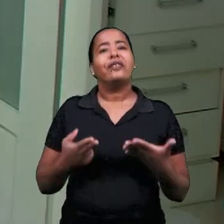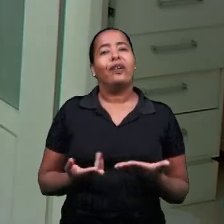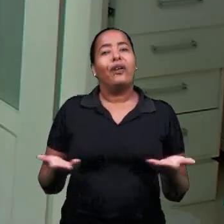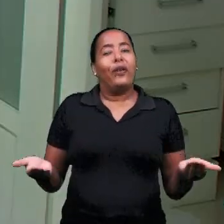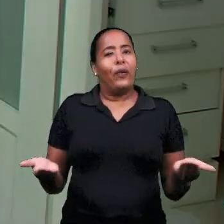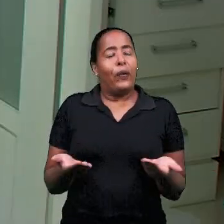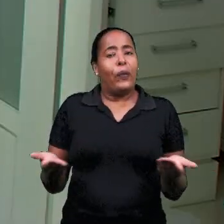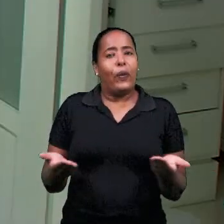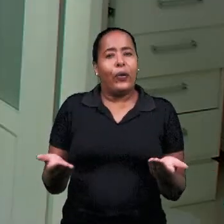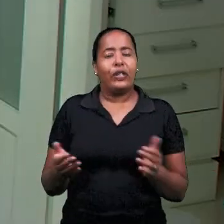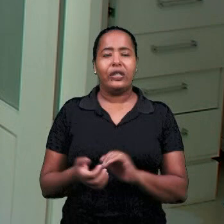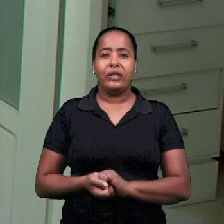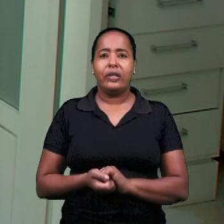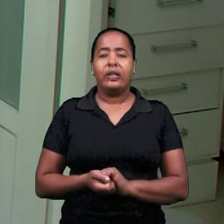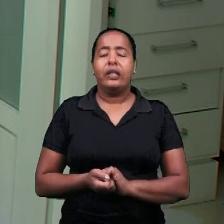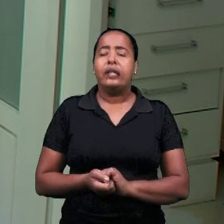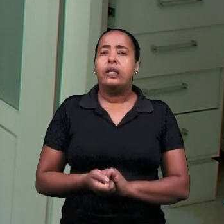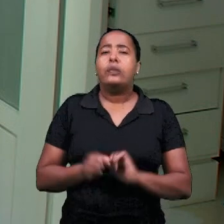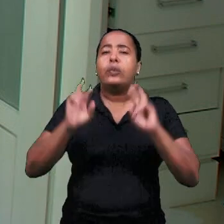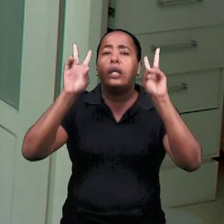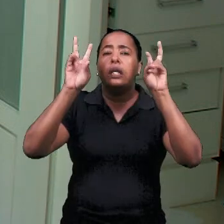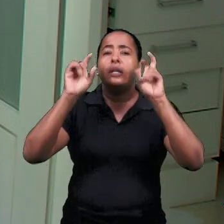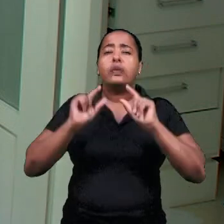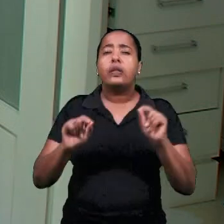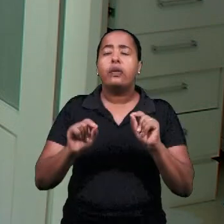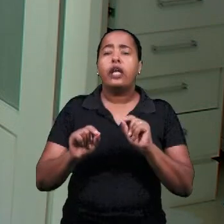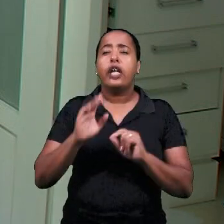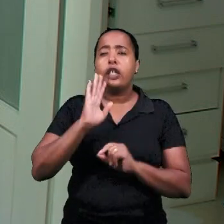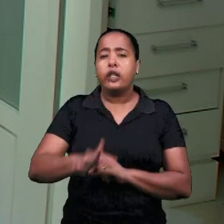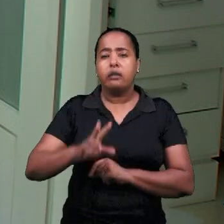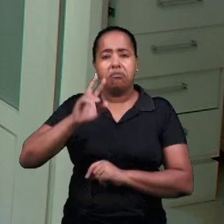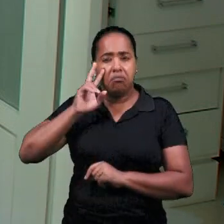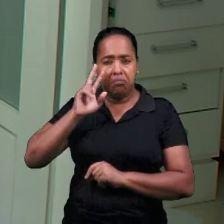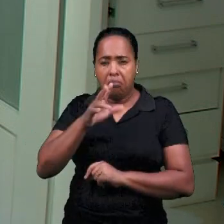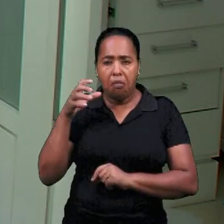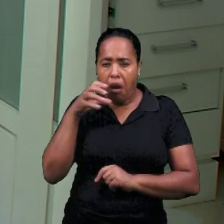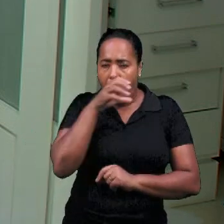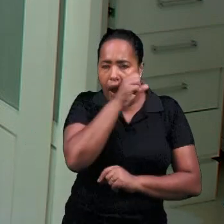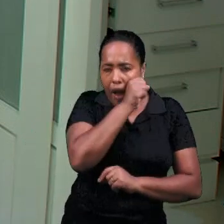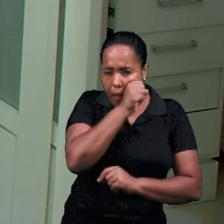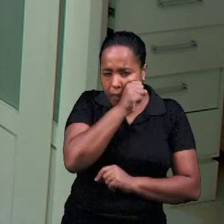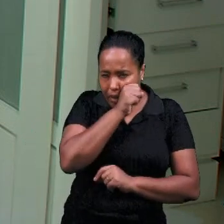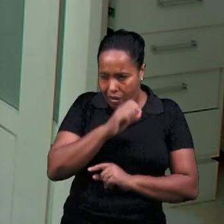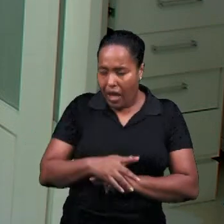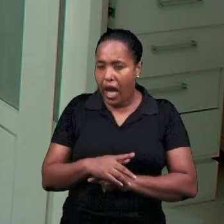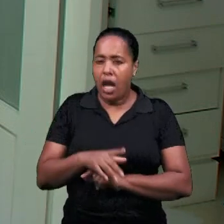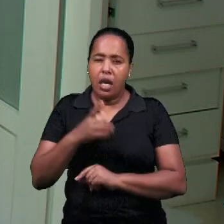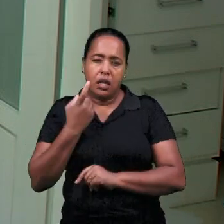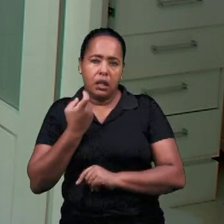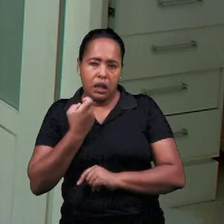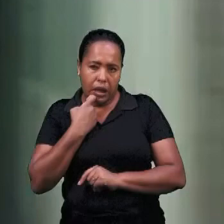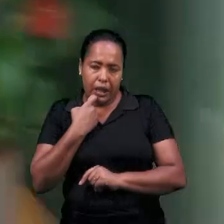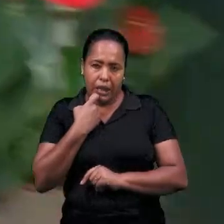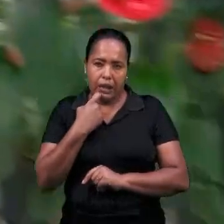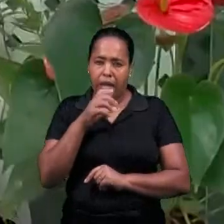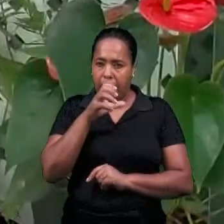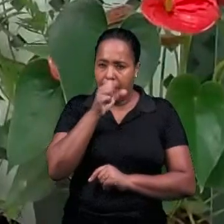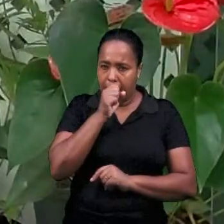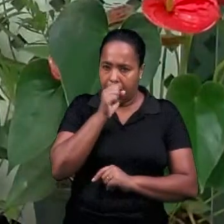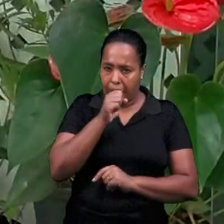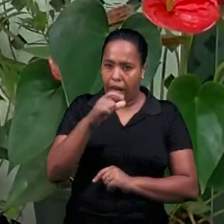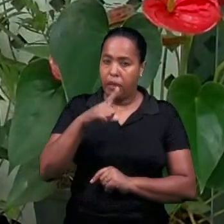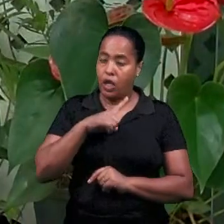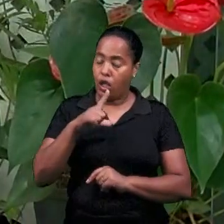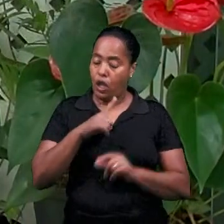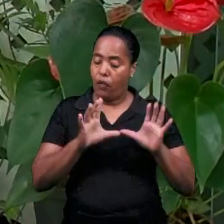parce que nous allons traiter de ceux que nous avons vus rapidement pendant ce week-end.